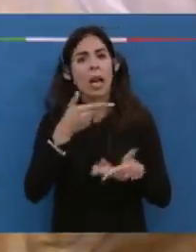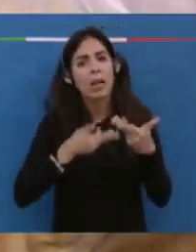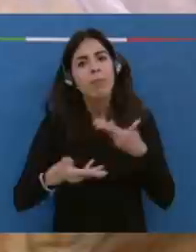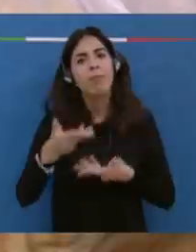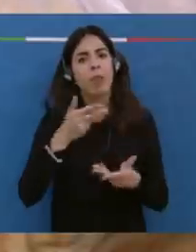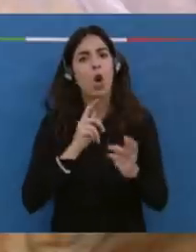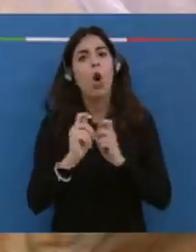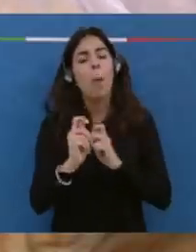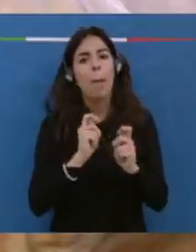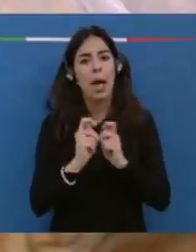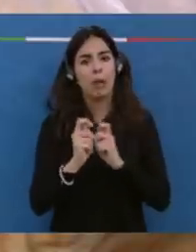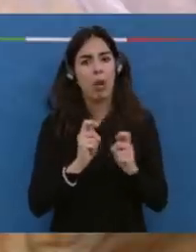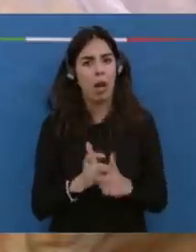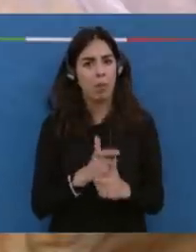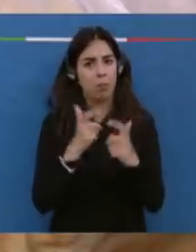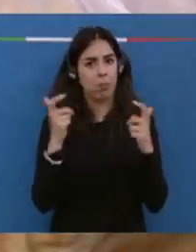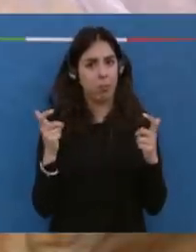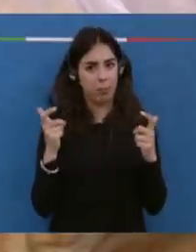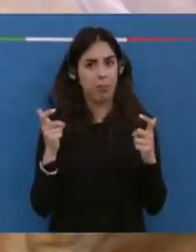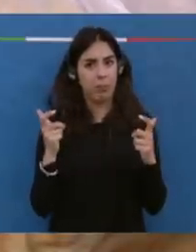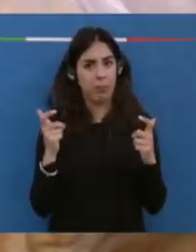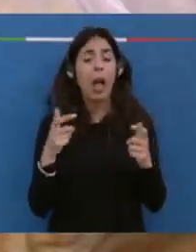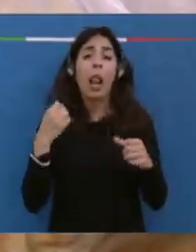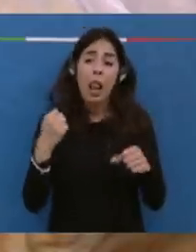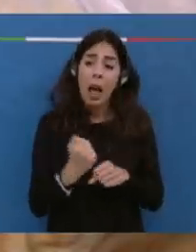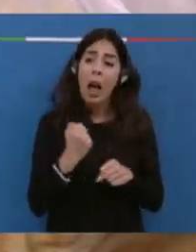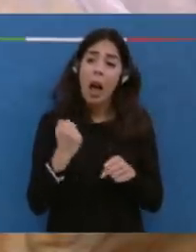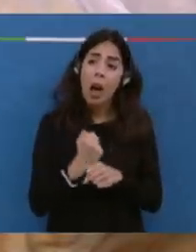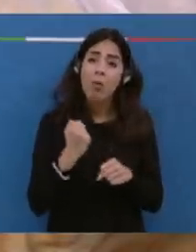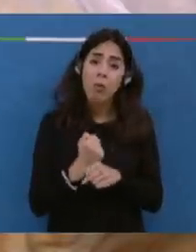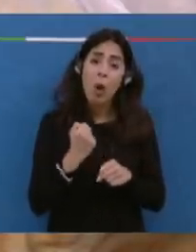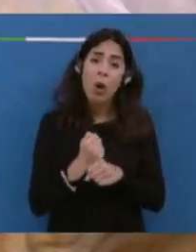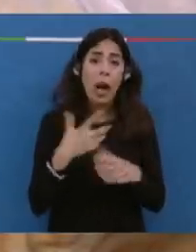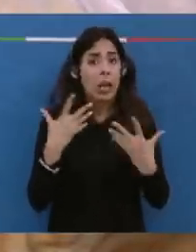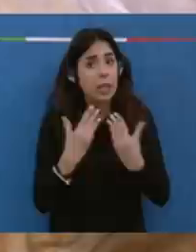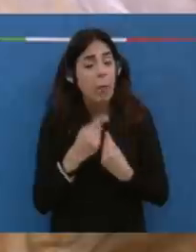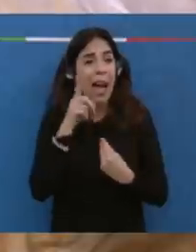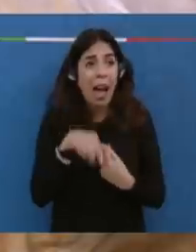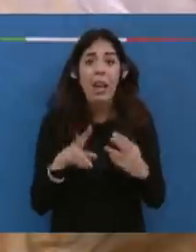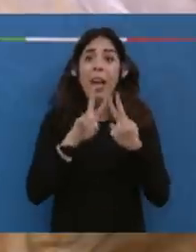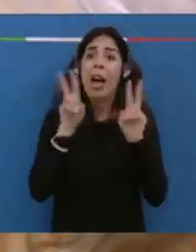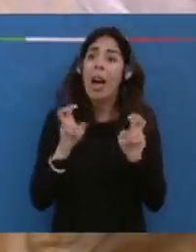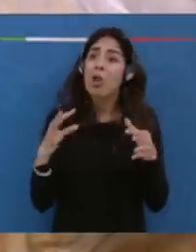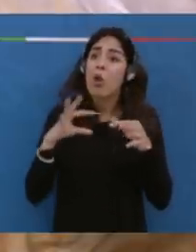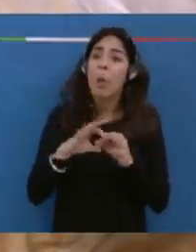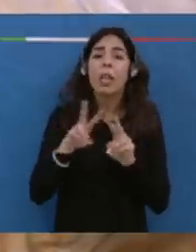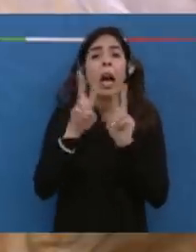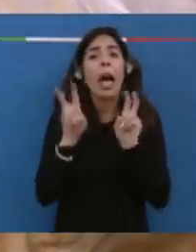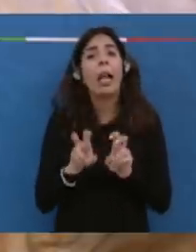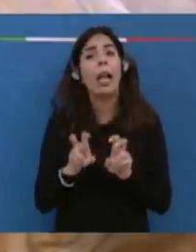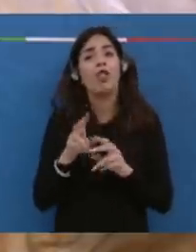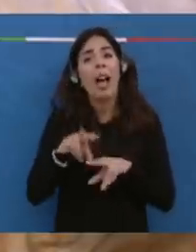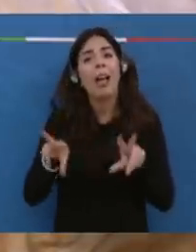commerciale è lavorare anche solo energia rinnovabile e quindi abbiamo avuto